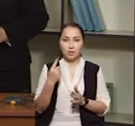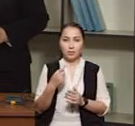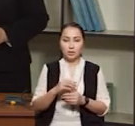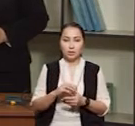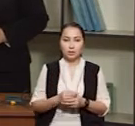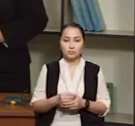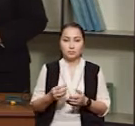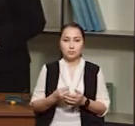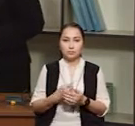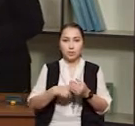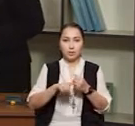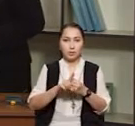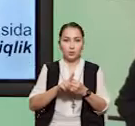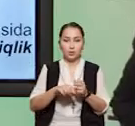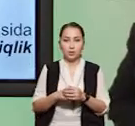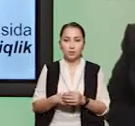бирликдан бири ҳисобланади.